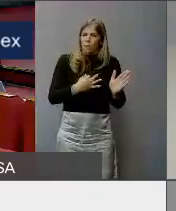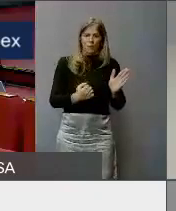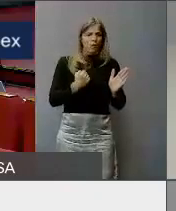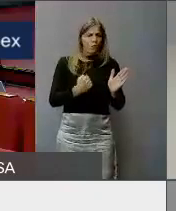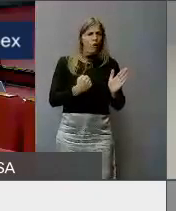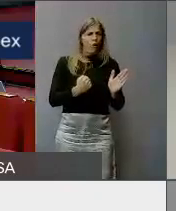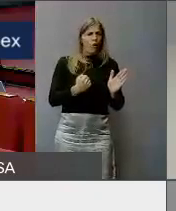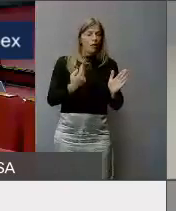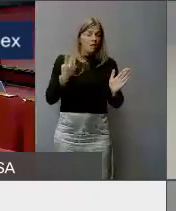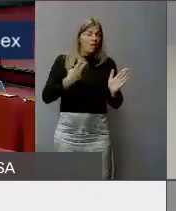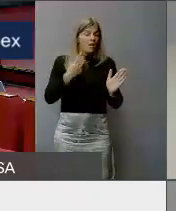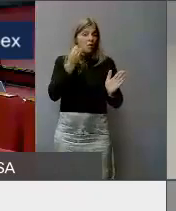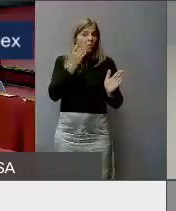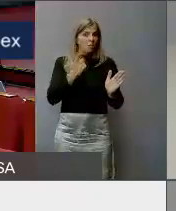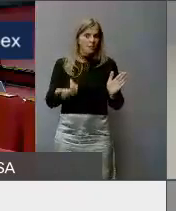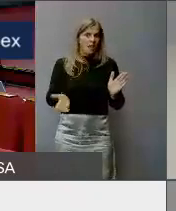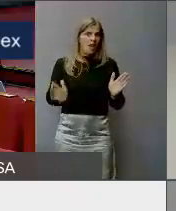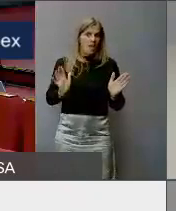pensato